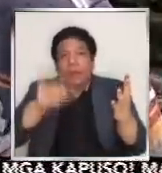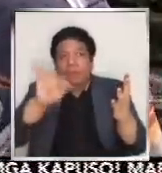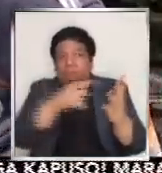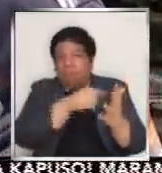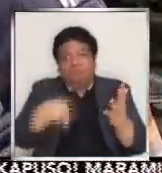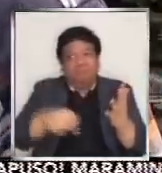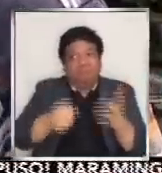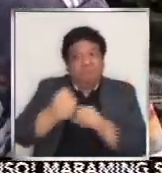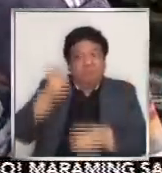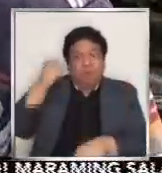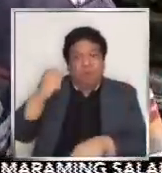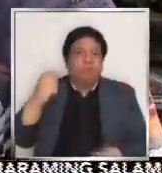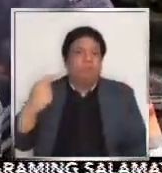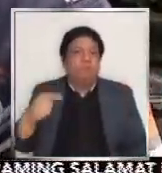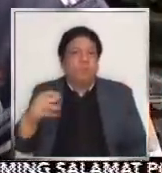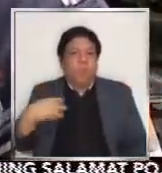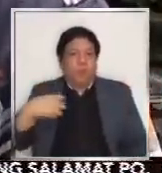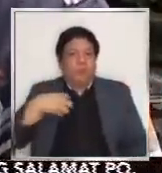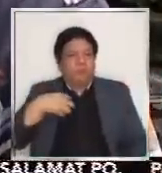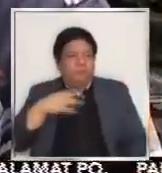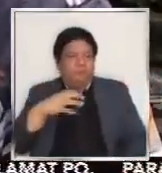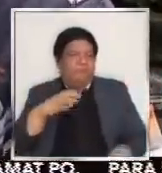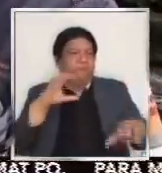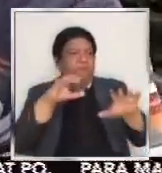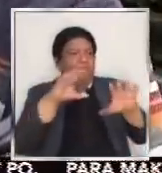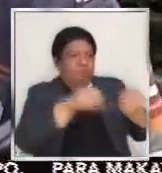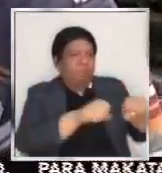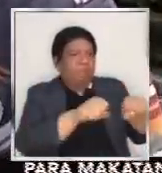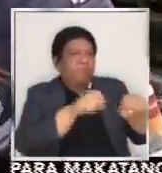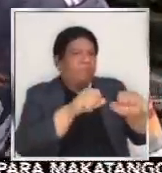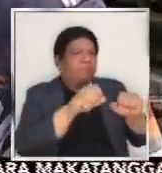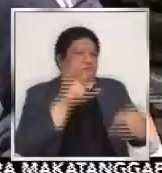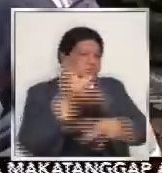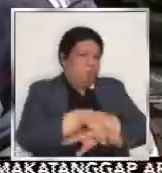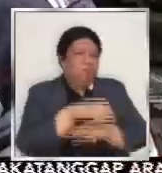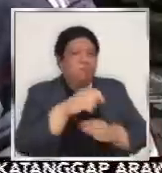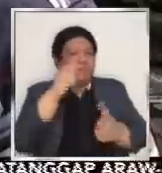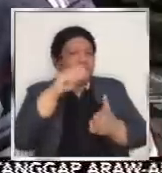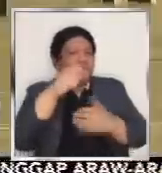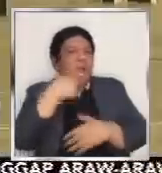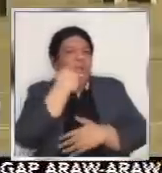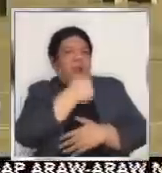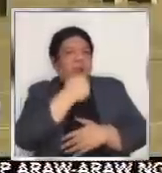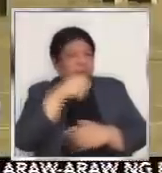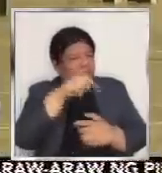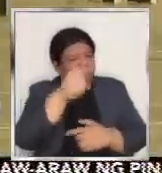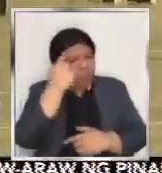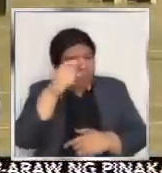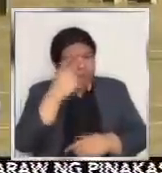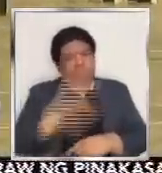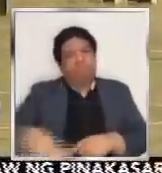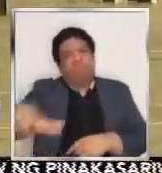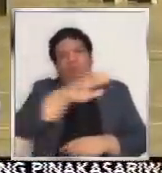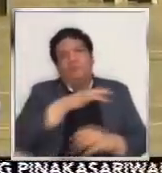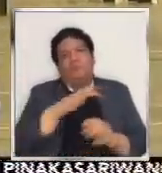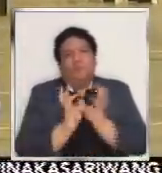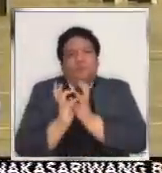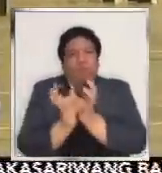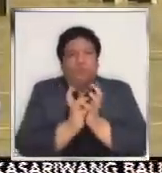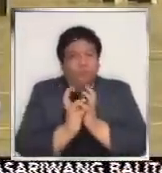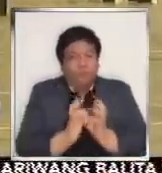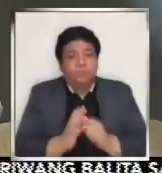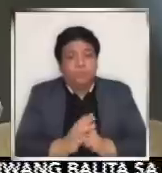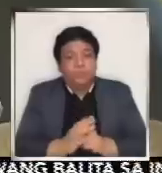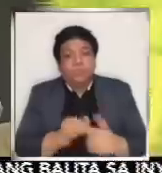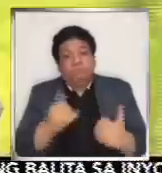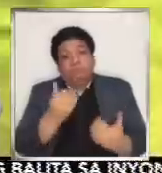na po ang pulis para pilitin sila because the purpose of this one is indeed for the good of the entire community. Ang magandang balita, 9 na lang